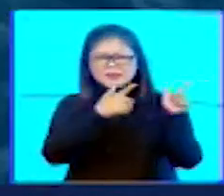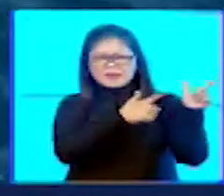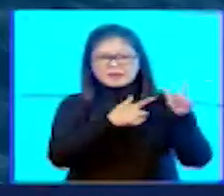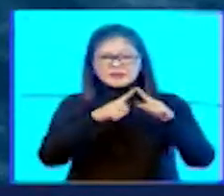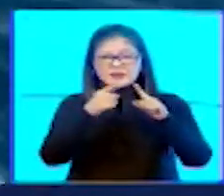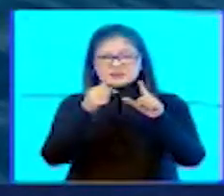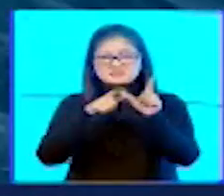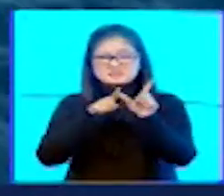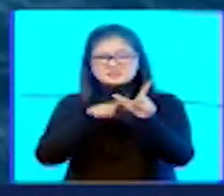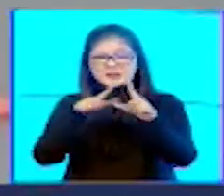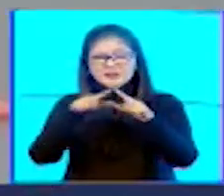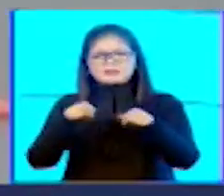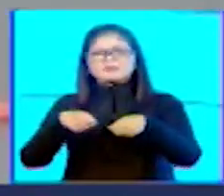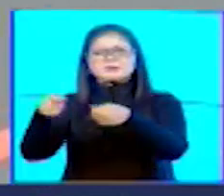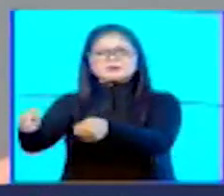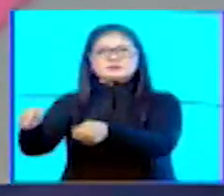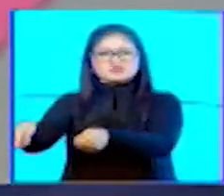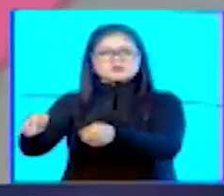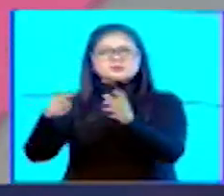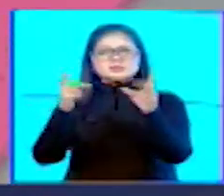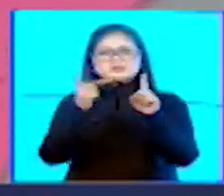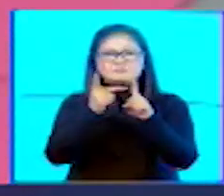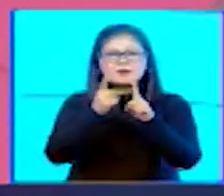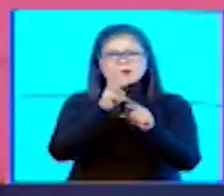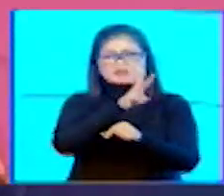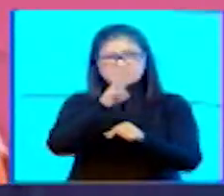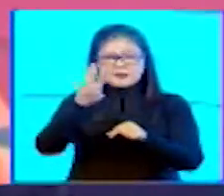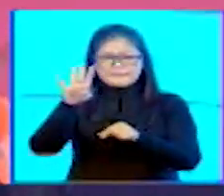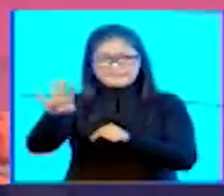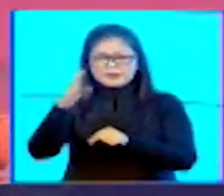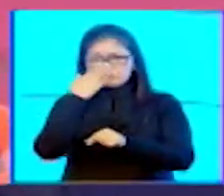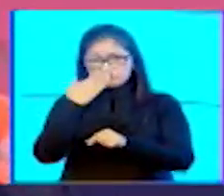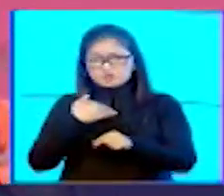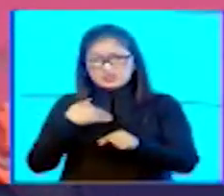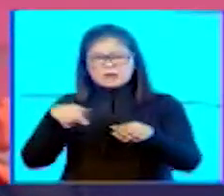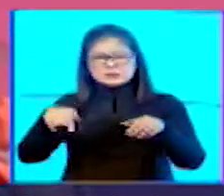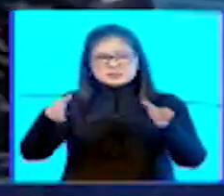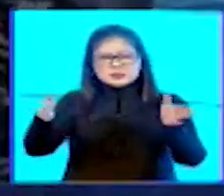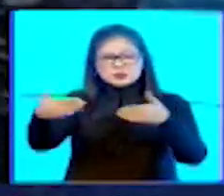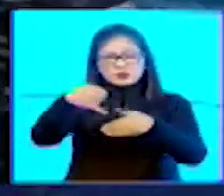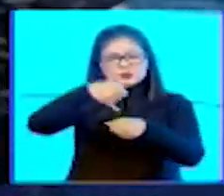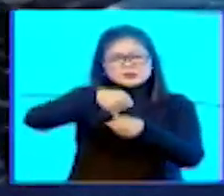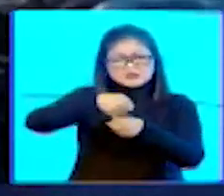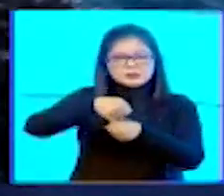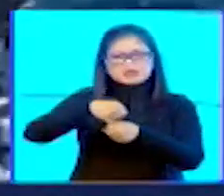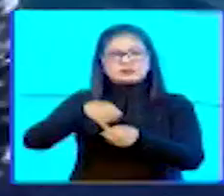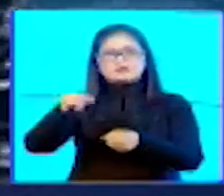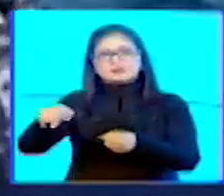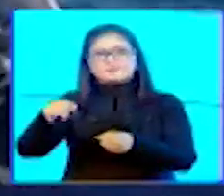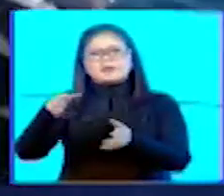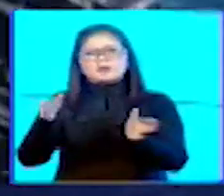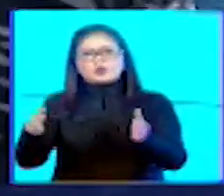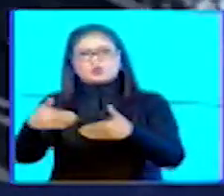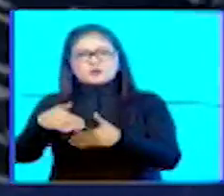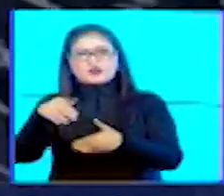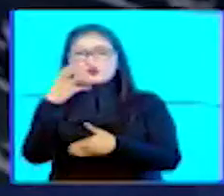Abdullah, mengerahkan KRI Semarang 594 yang memiliki kontainer ruang oksigen generator. Ruang oksigen KRI